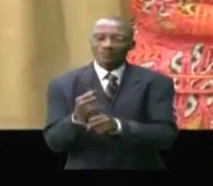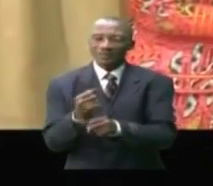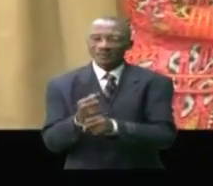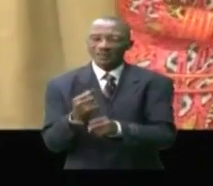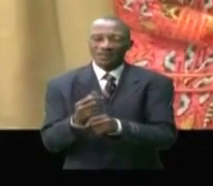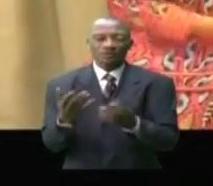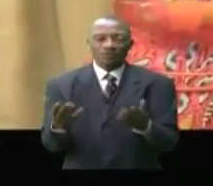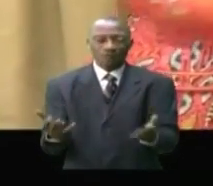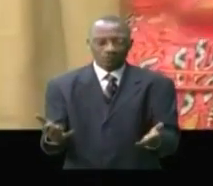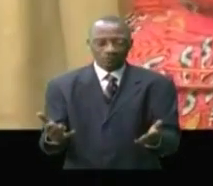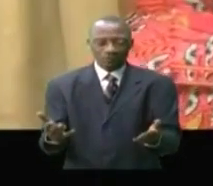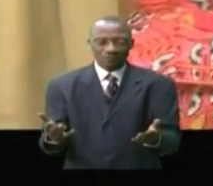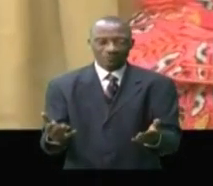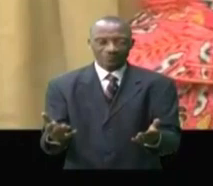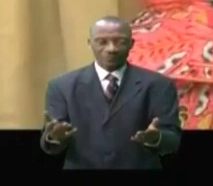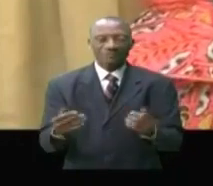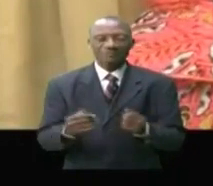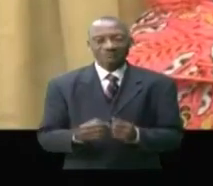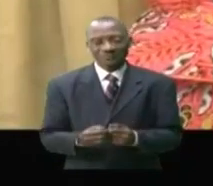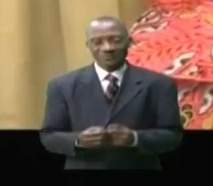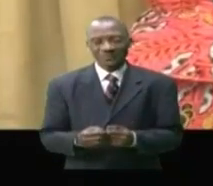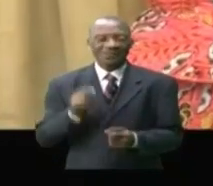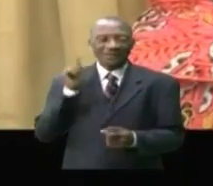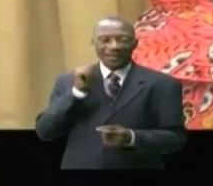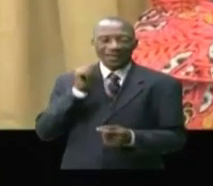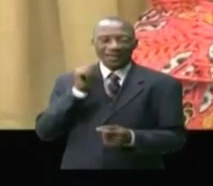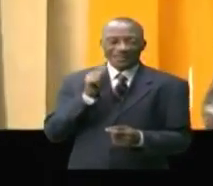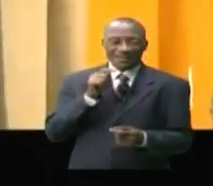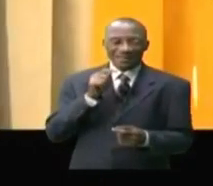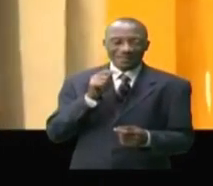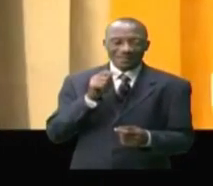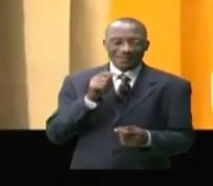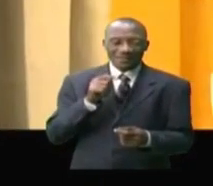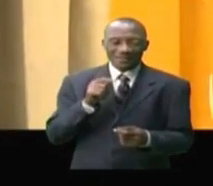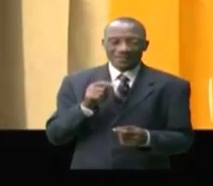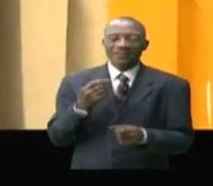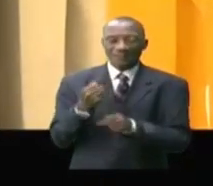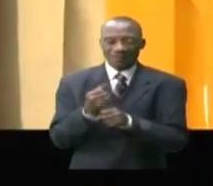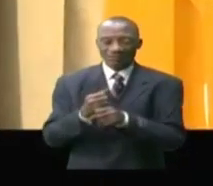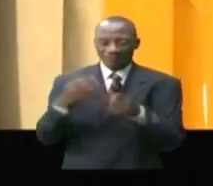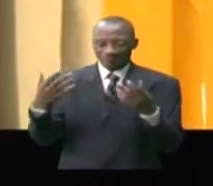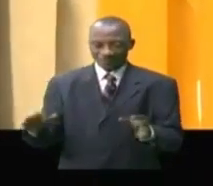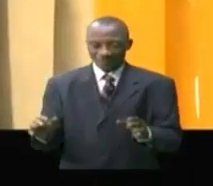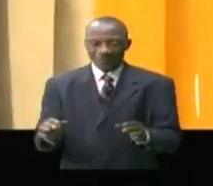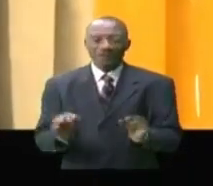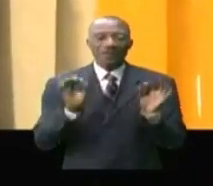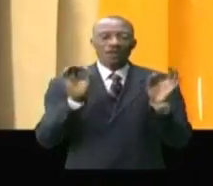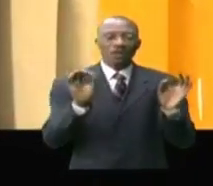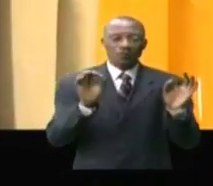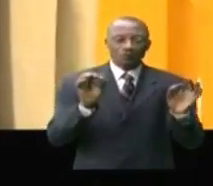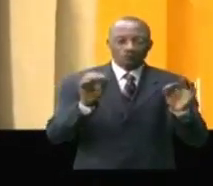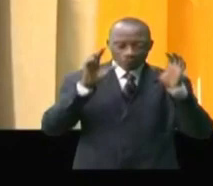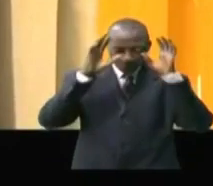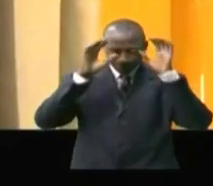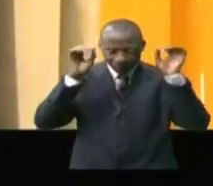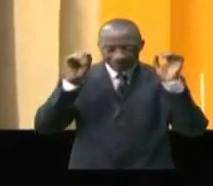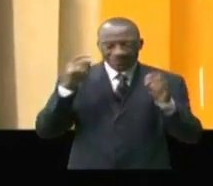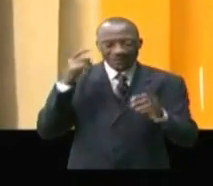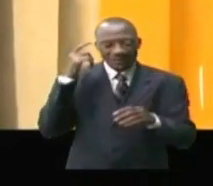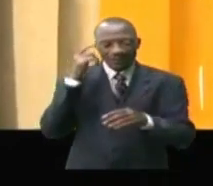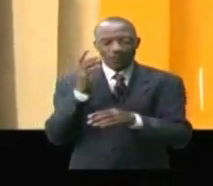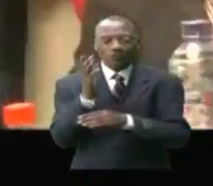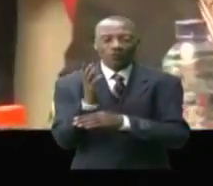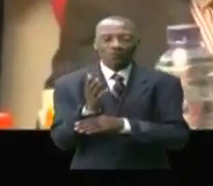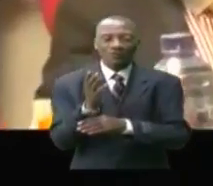acte marquant l'entrée en fonction de la nouvelle présidente du conseil d'administration. Le président AI du conseil d'administration de la Cominière a souhaité